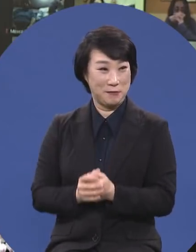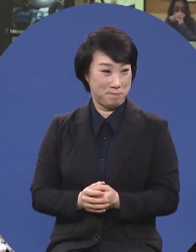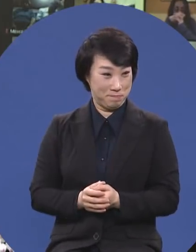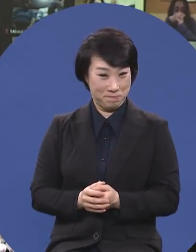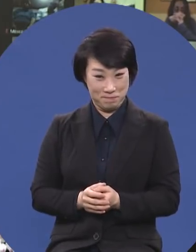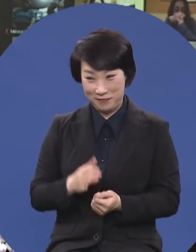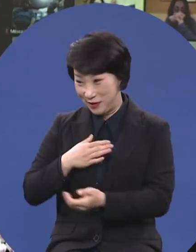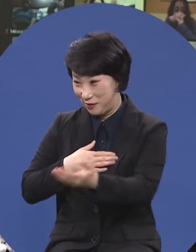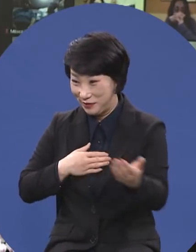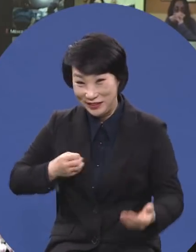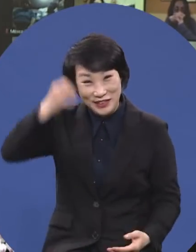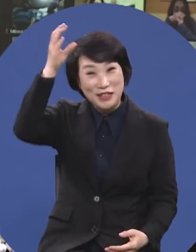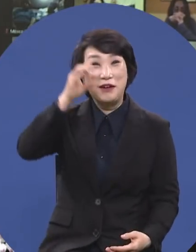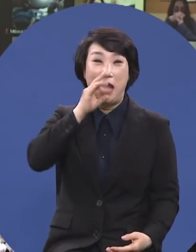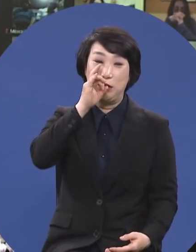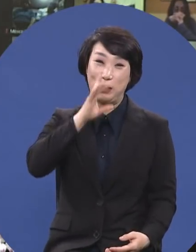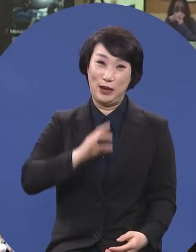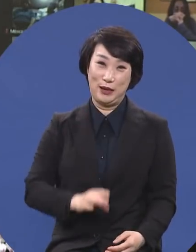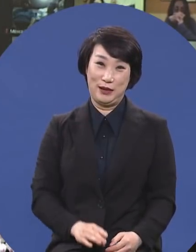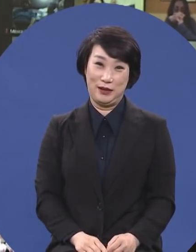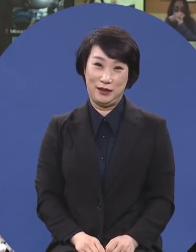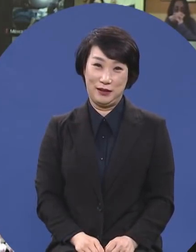사실을 잊어서는 안 된다.